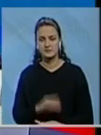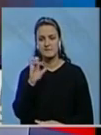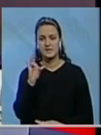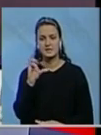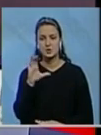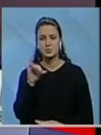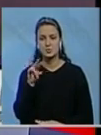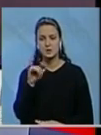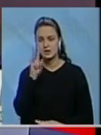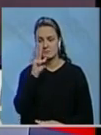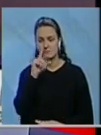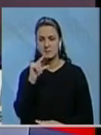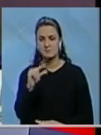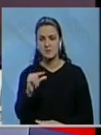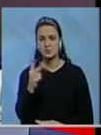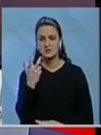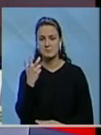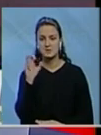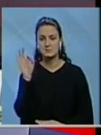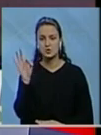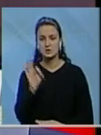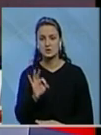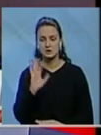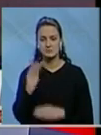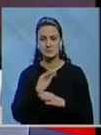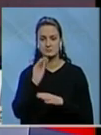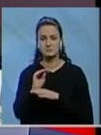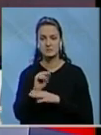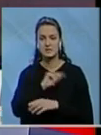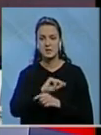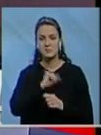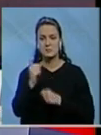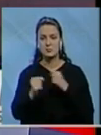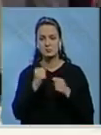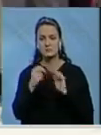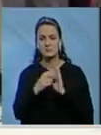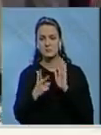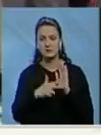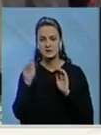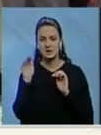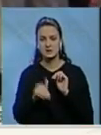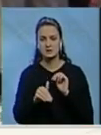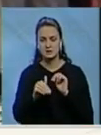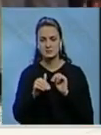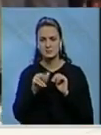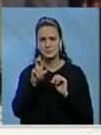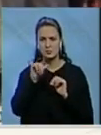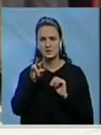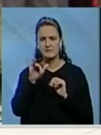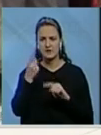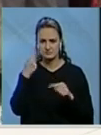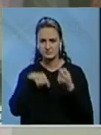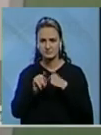Ვენესუელაში მინიმალური ხელფასი 300%-ით გაიზრდება. Დასაქმებულები მინიმუმ 18000 ბოლივარს მიიღებენ, ეს კი